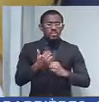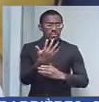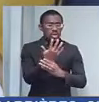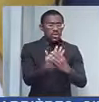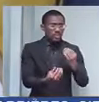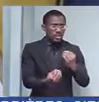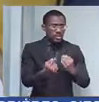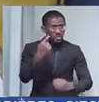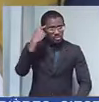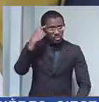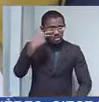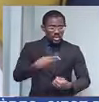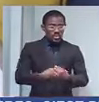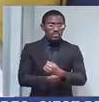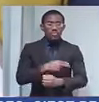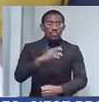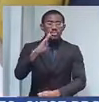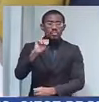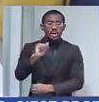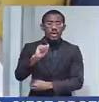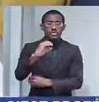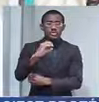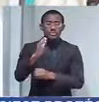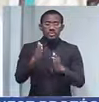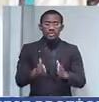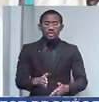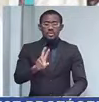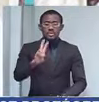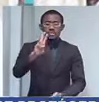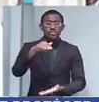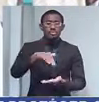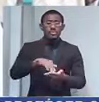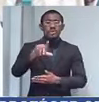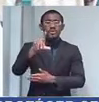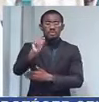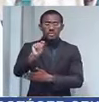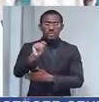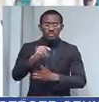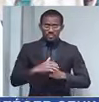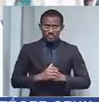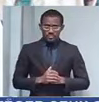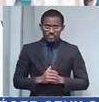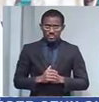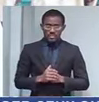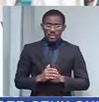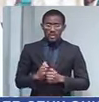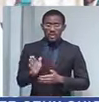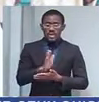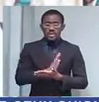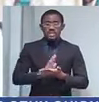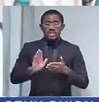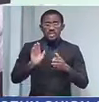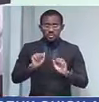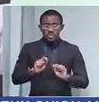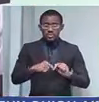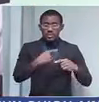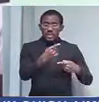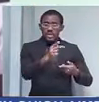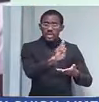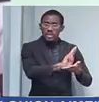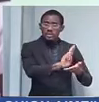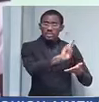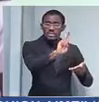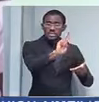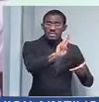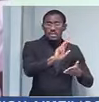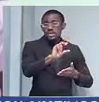promotion des bacheliers 2020, a effectivement permis à certains d'être orientés dans les écoles supérieures et à d'autres vers l'ONE